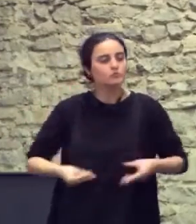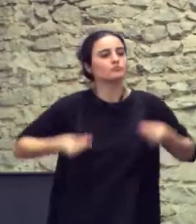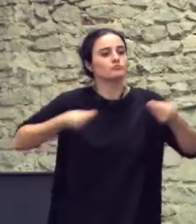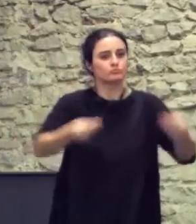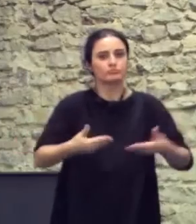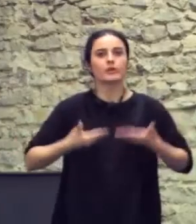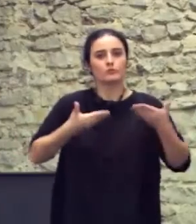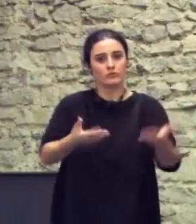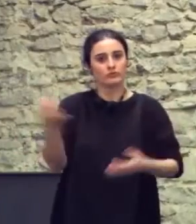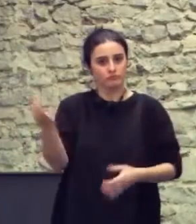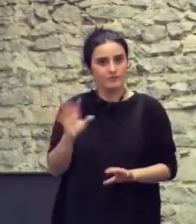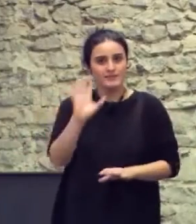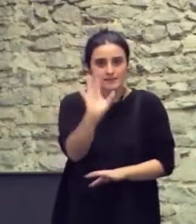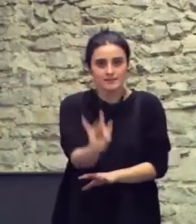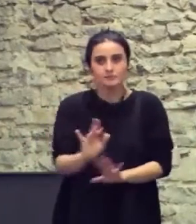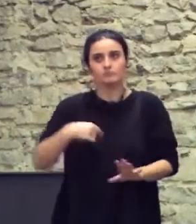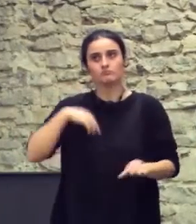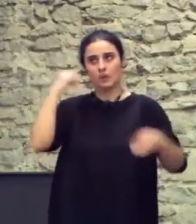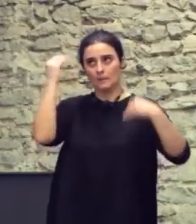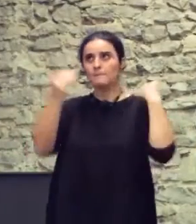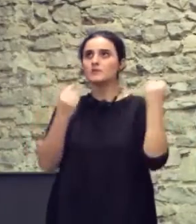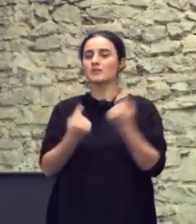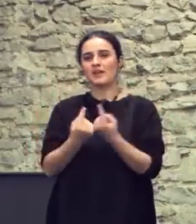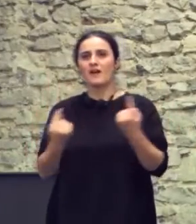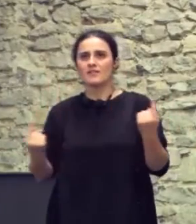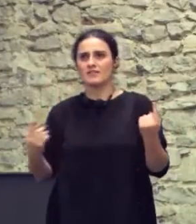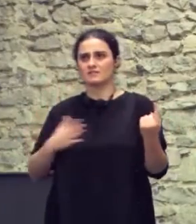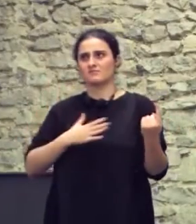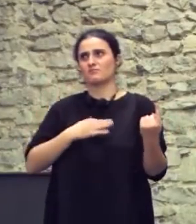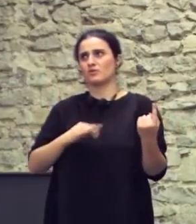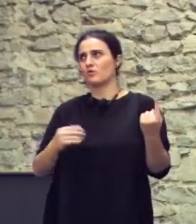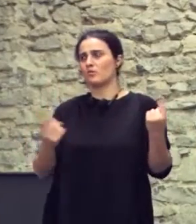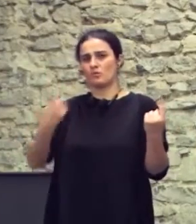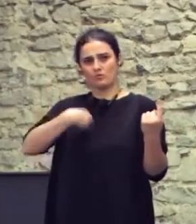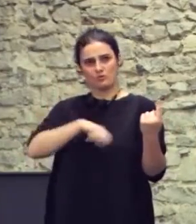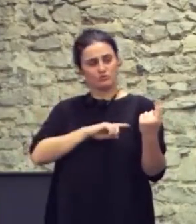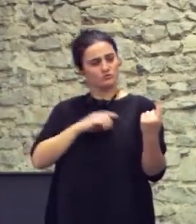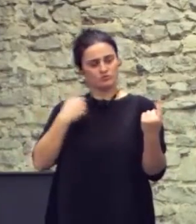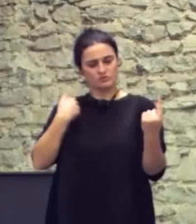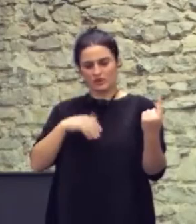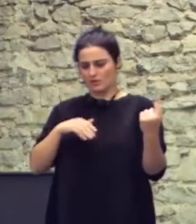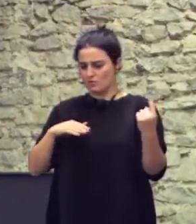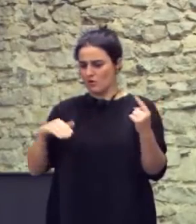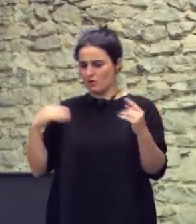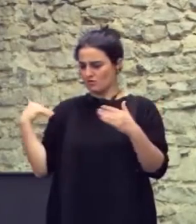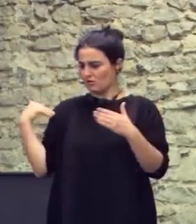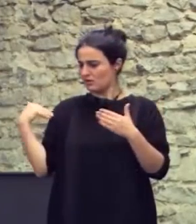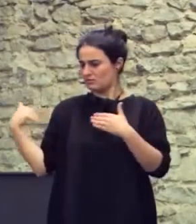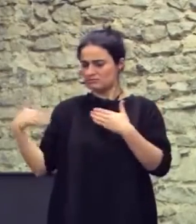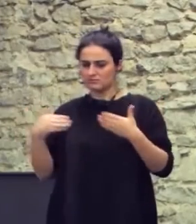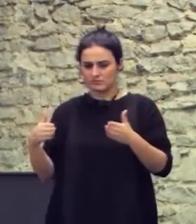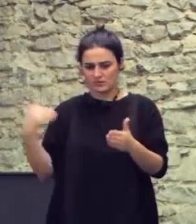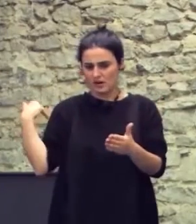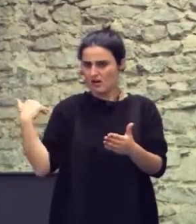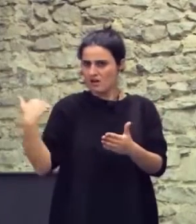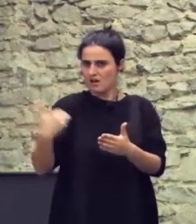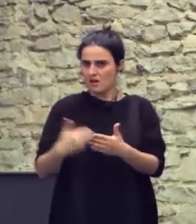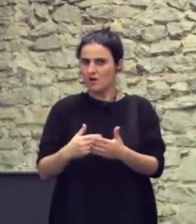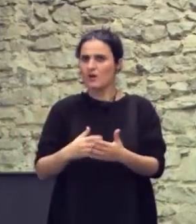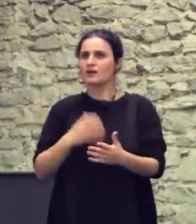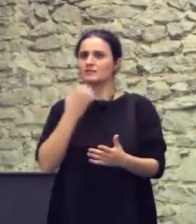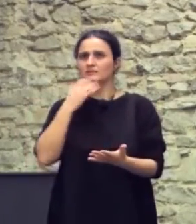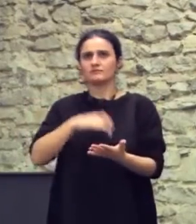goza guztiek. Baina nik uste dut agian, kasu askotan, desibiltzen ari garela, egin dugun ibilbide bat, kuestionatzerak orduan